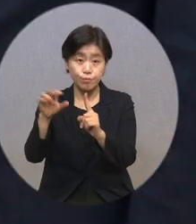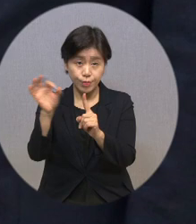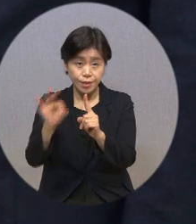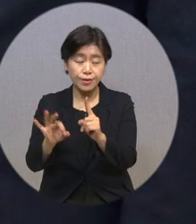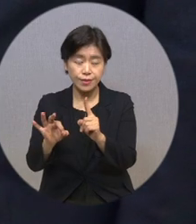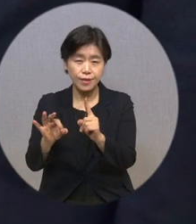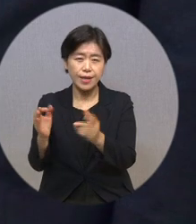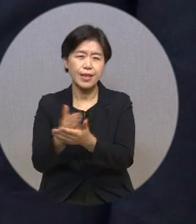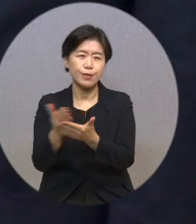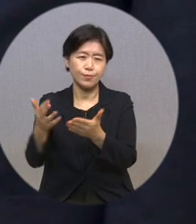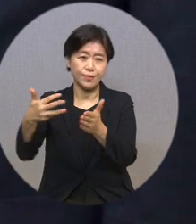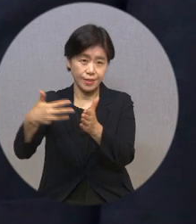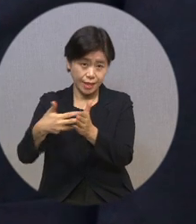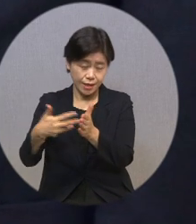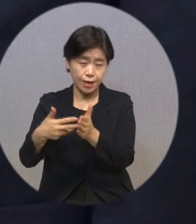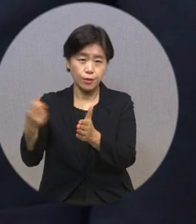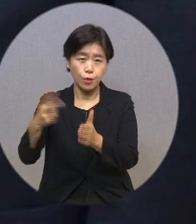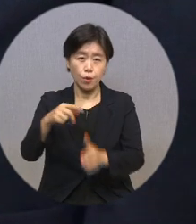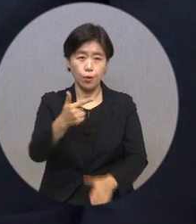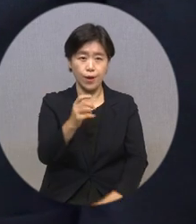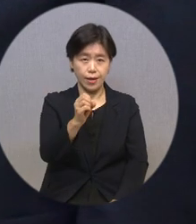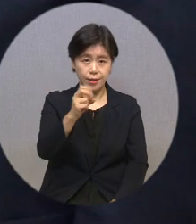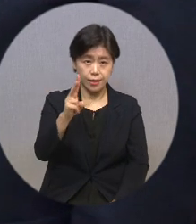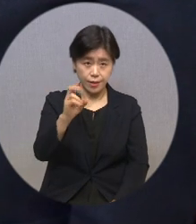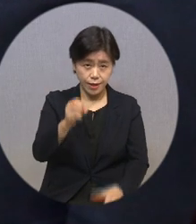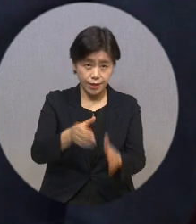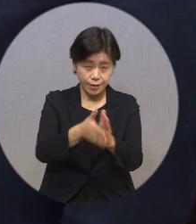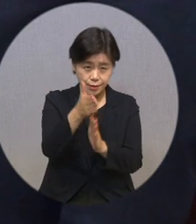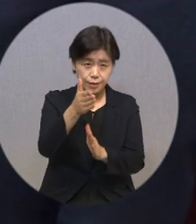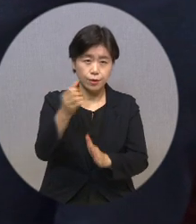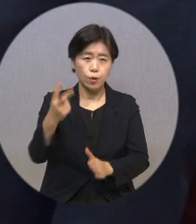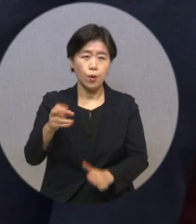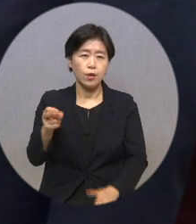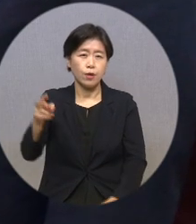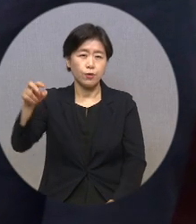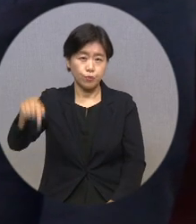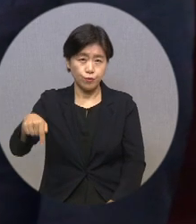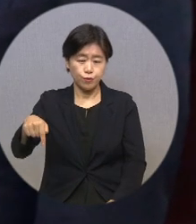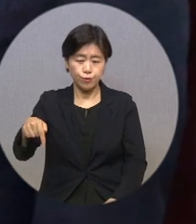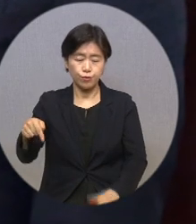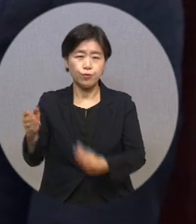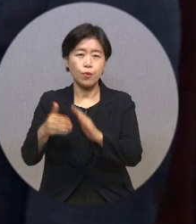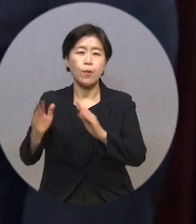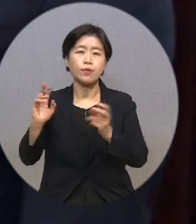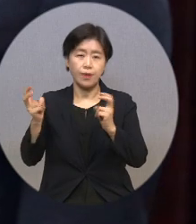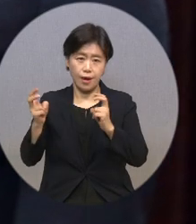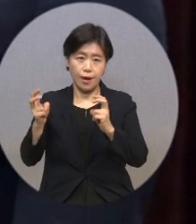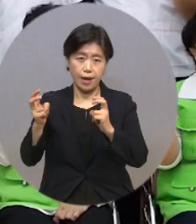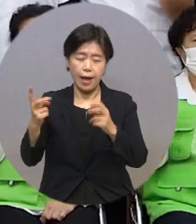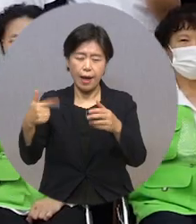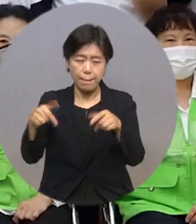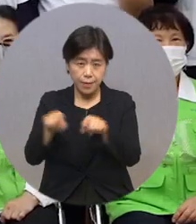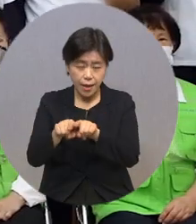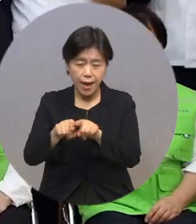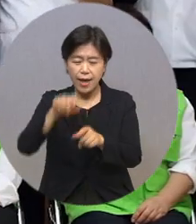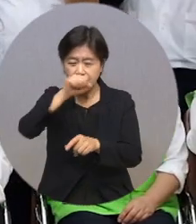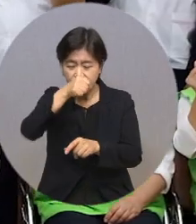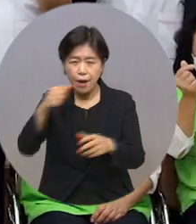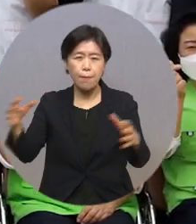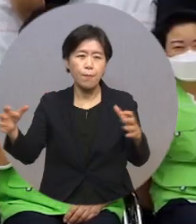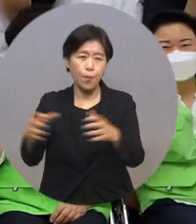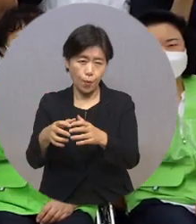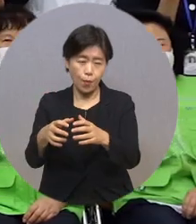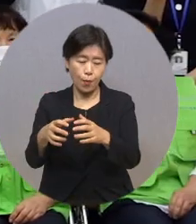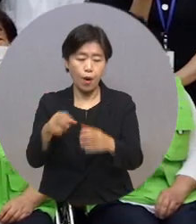나눔 재단과 광양시와 여수광양 항망공사의 재정 지원으로 운영하고 있는 도시락